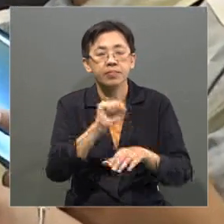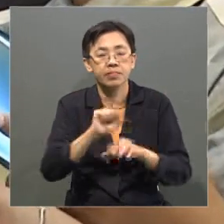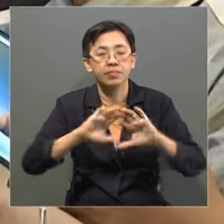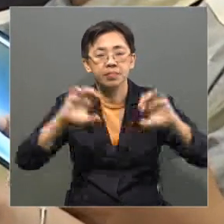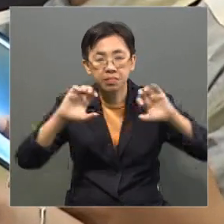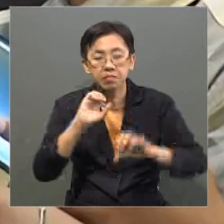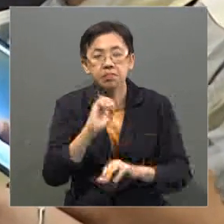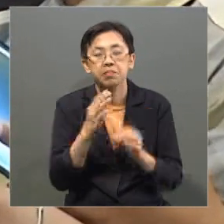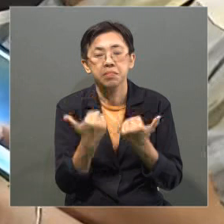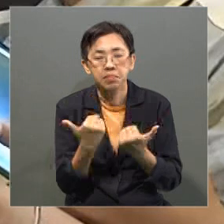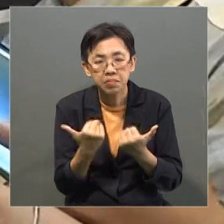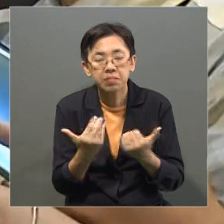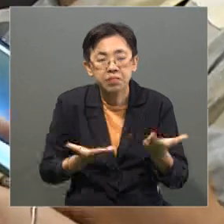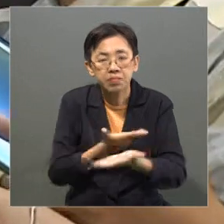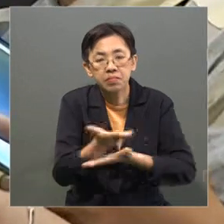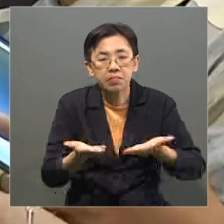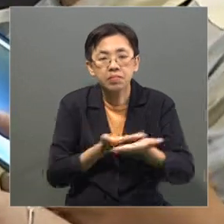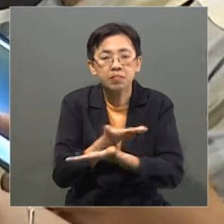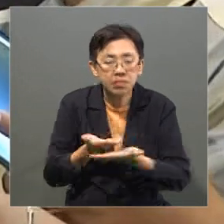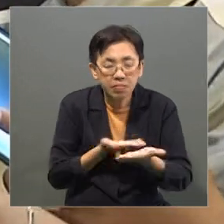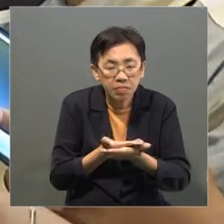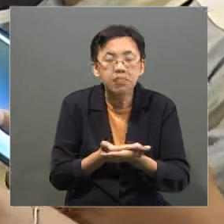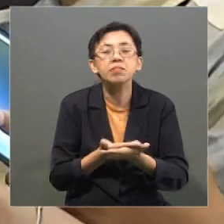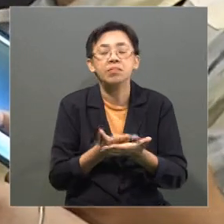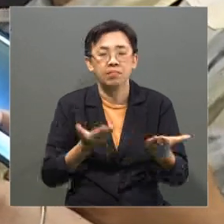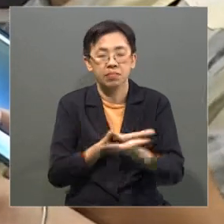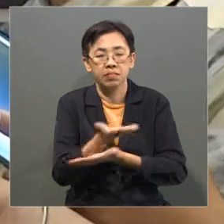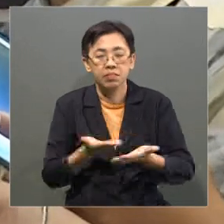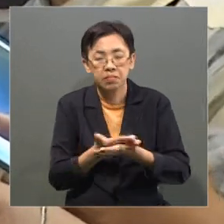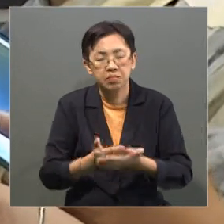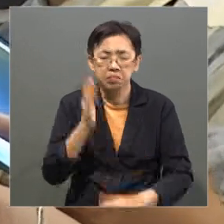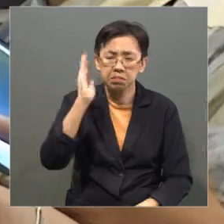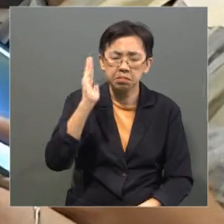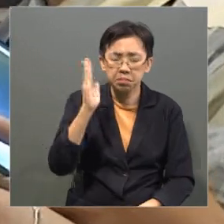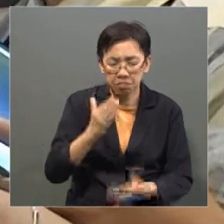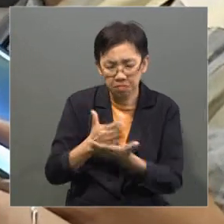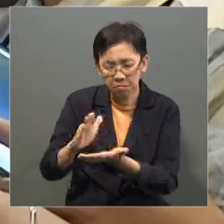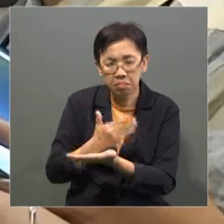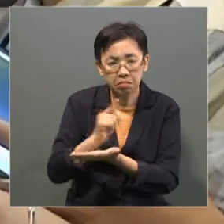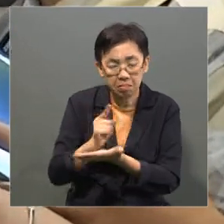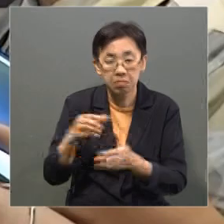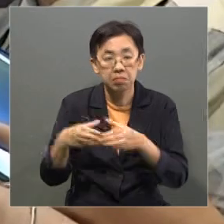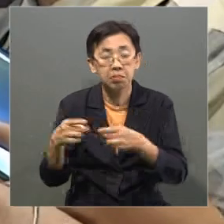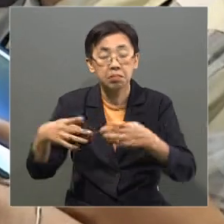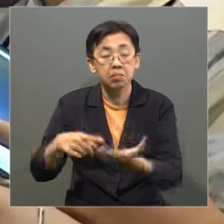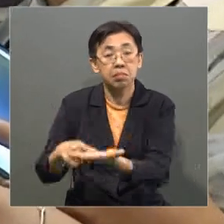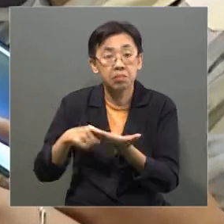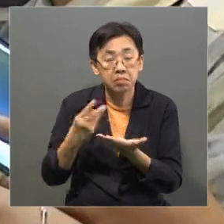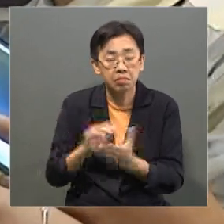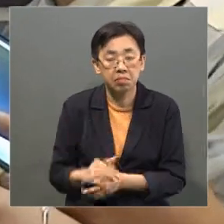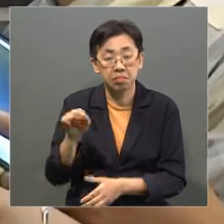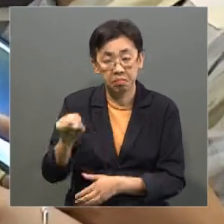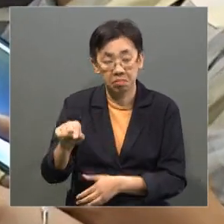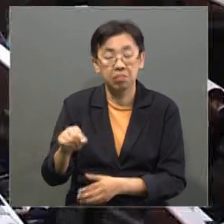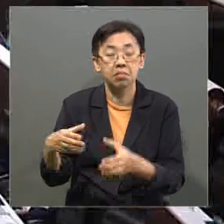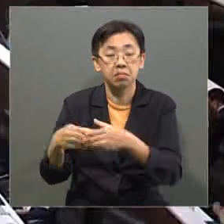อนนี้ยืนยันว่าต้องมีการทบทวนกรอบเวลาในการอภิปรายทั่วไปตามที่ฝ่ายค้านมีการร้องขอมาก่อนหน้านี้ก็คือฝ่ายค้าน